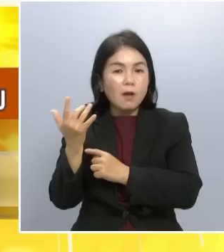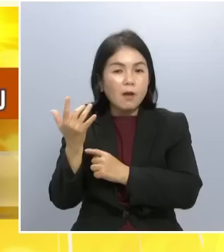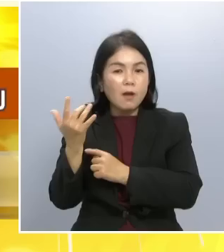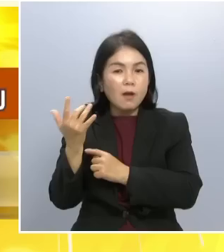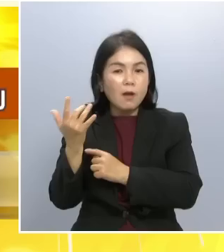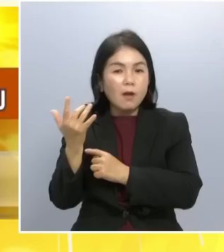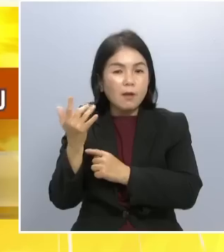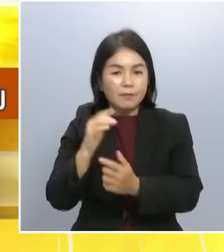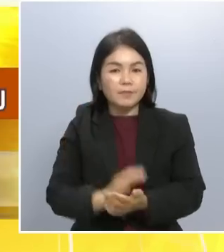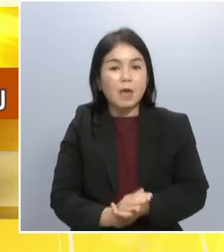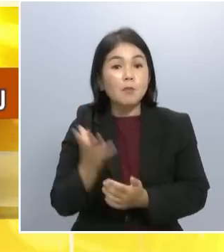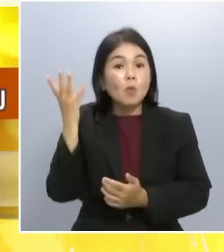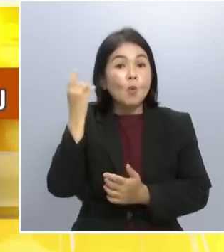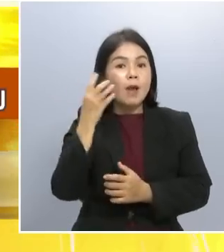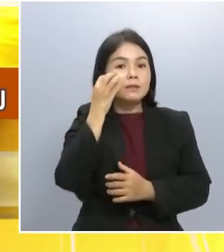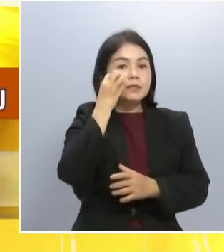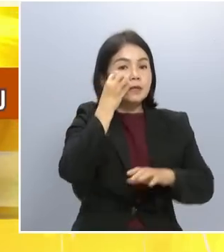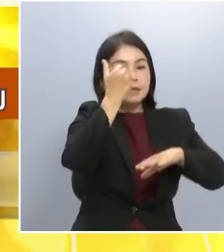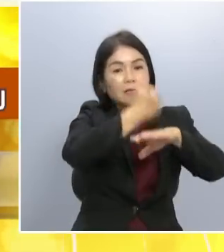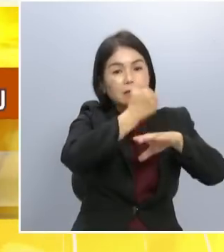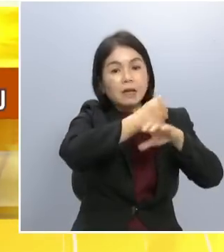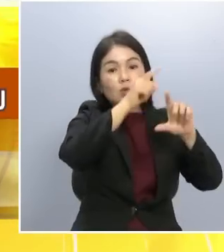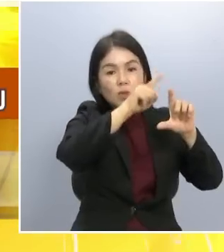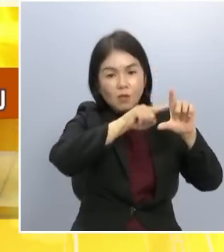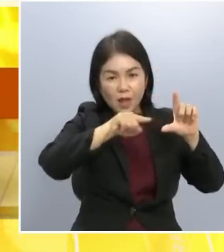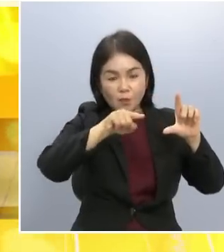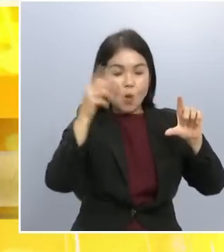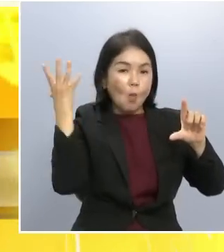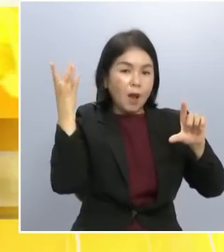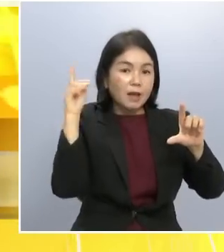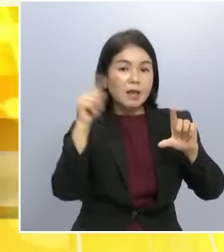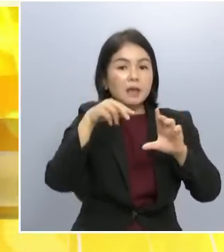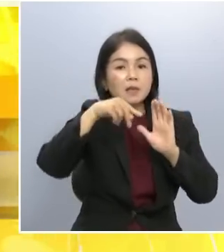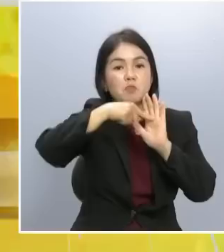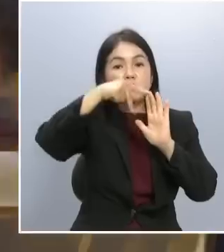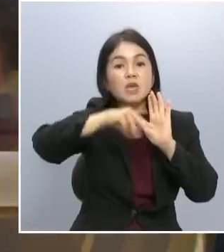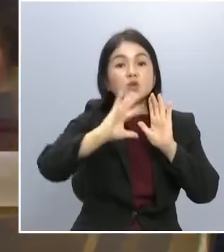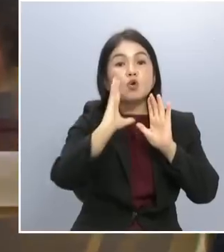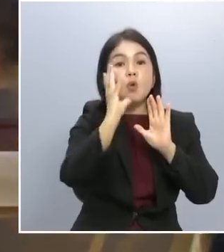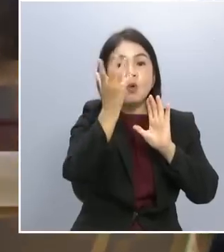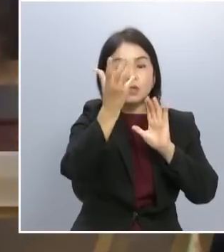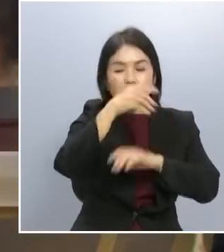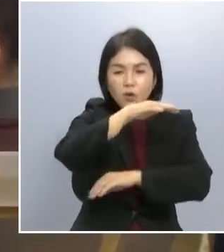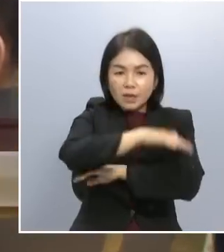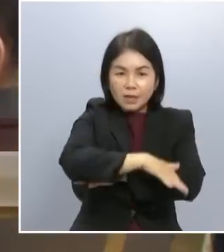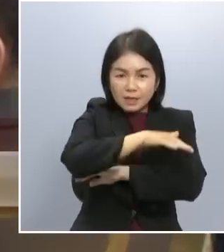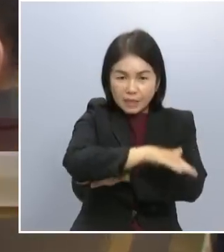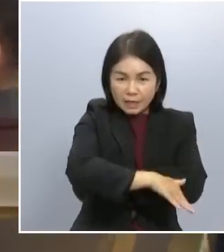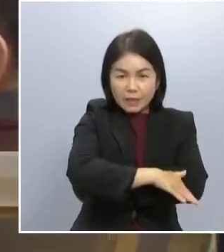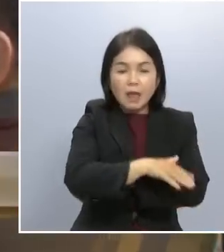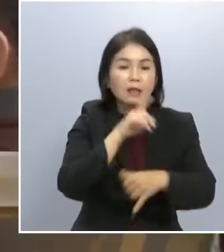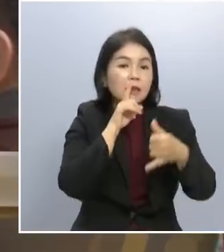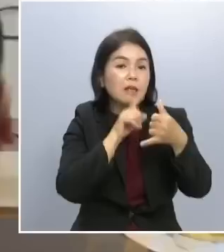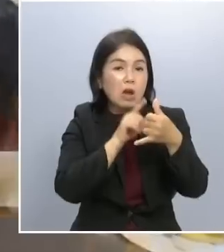เมื่อวานนี้คุณพิธาลิ้มเจริญรัตน์หัวหน้าพรรคก้าวไกลอยู่ที่พิษณุโลกช่วงเย็นตอบคำถามถึง